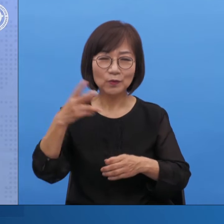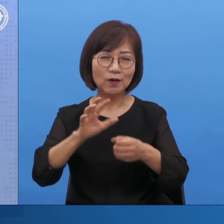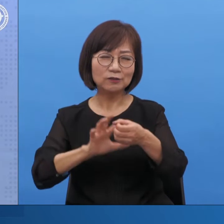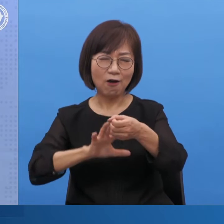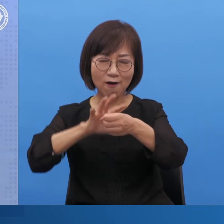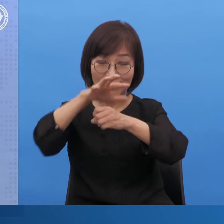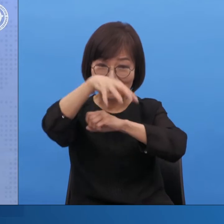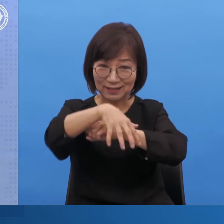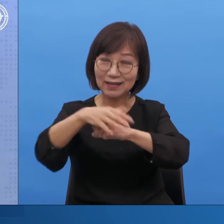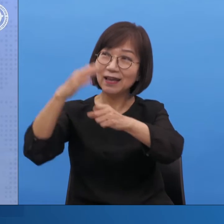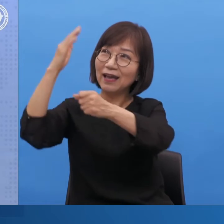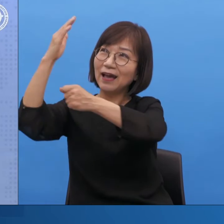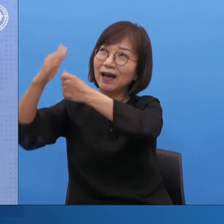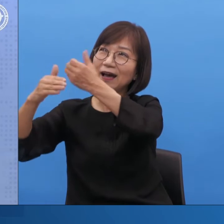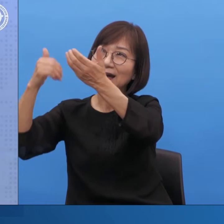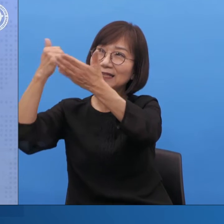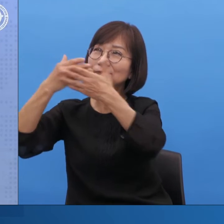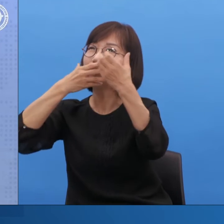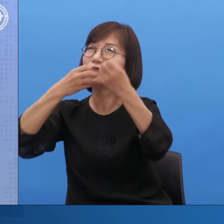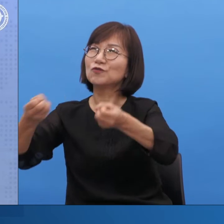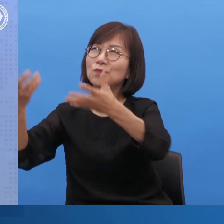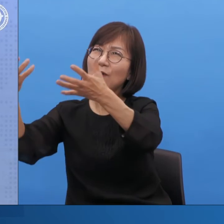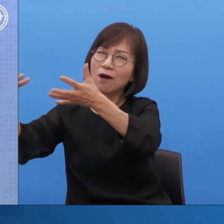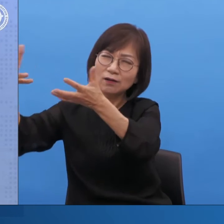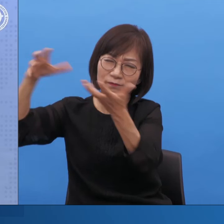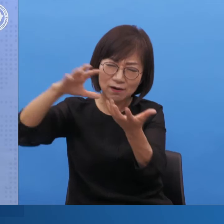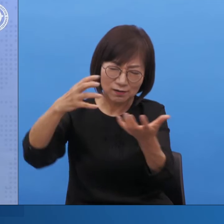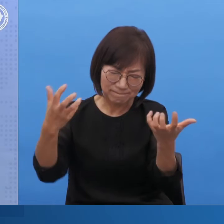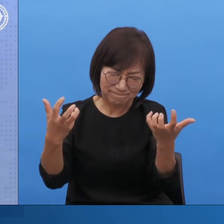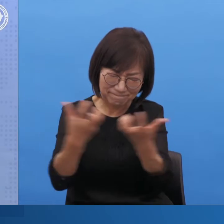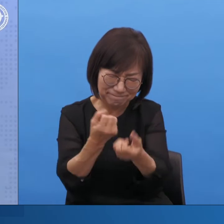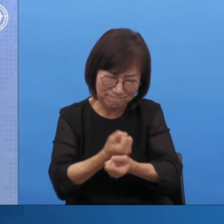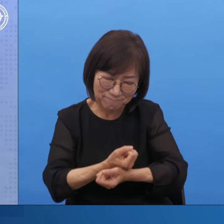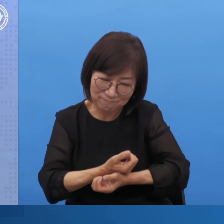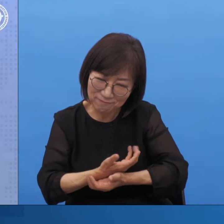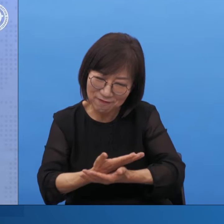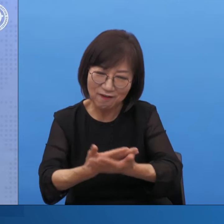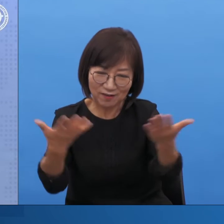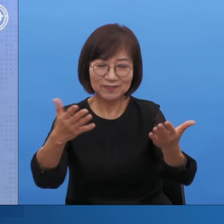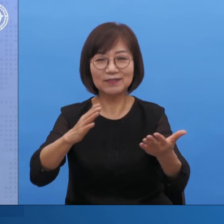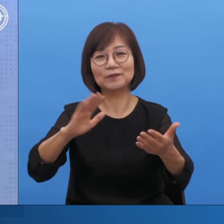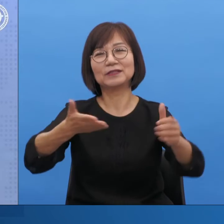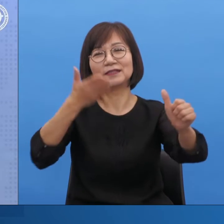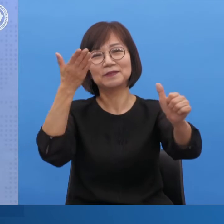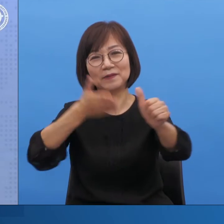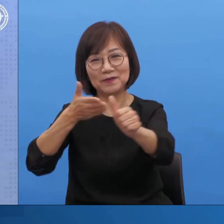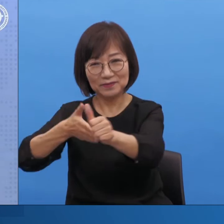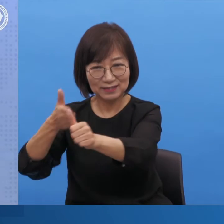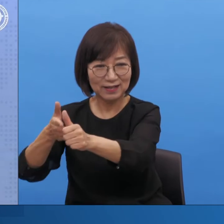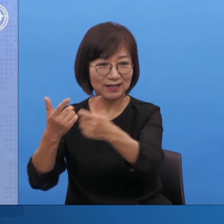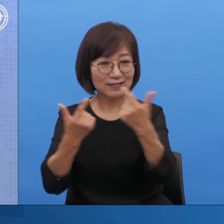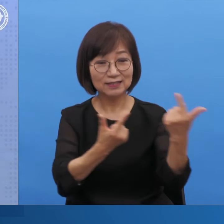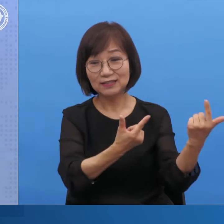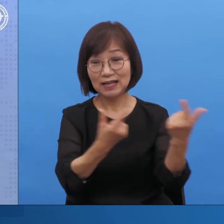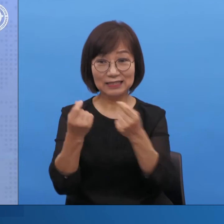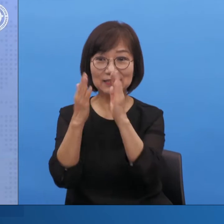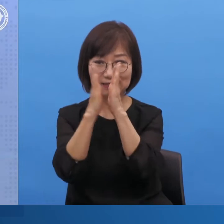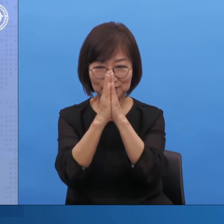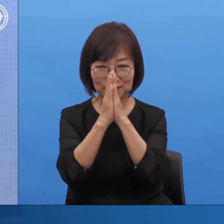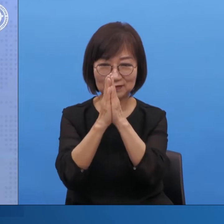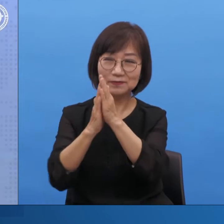하나님의 축복이 넘치기를 바랍니다. May God's blessings overflow in Yeongdo and throughout the entire world. Let us 기도하겠습니다. pray.